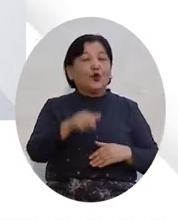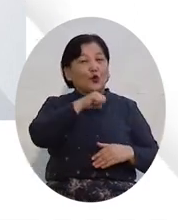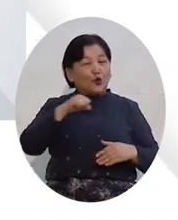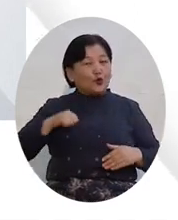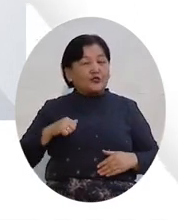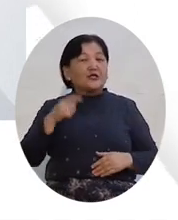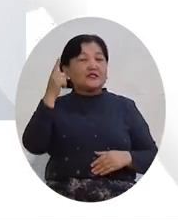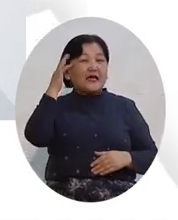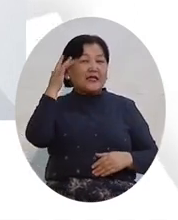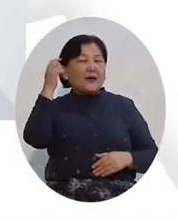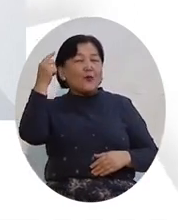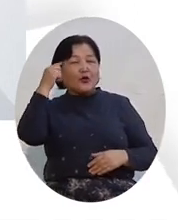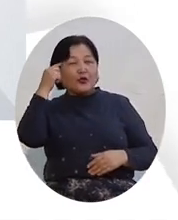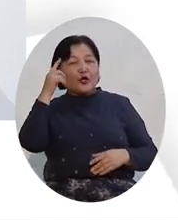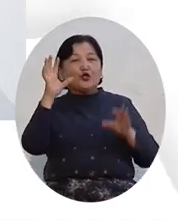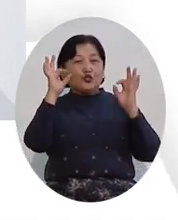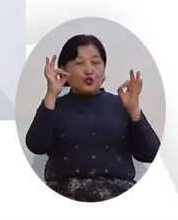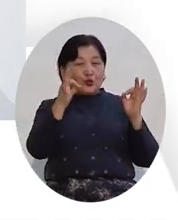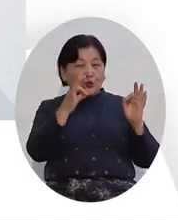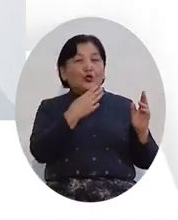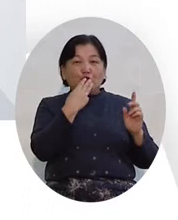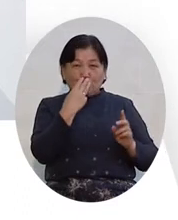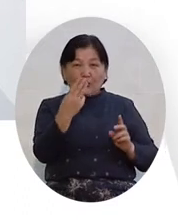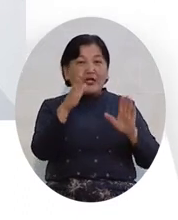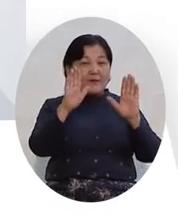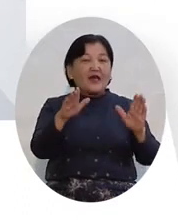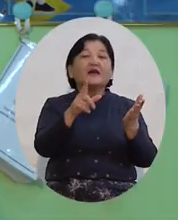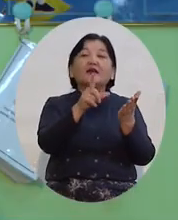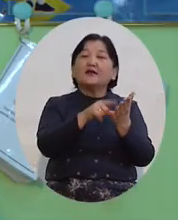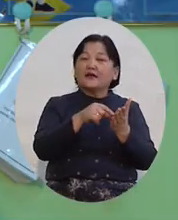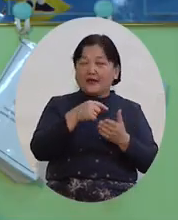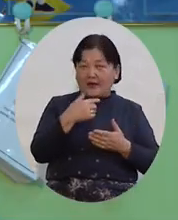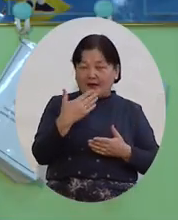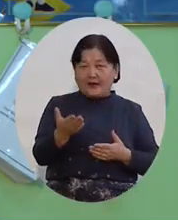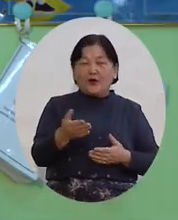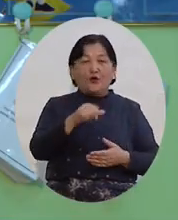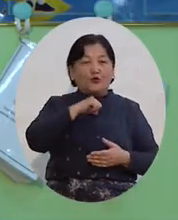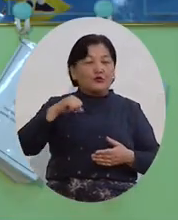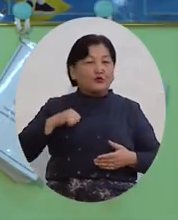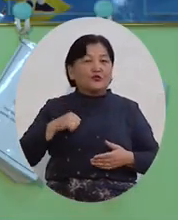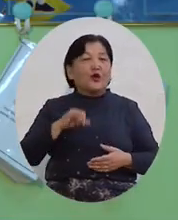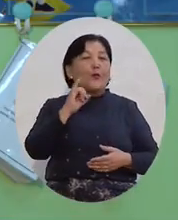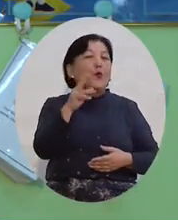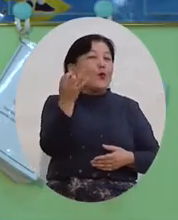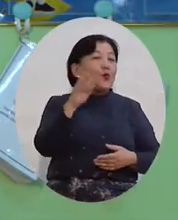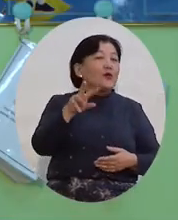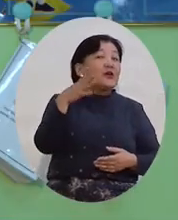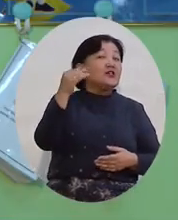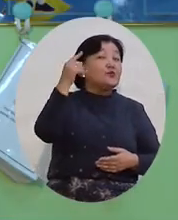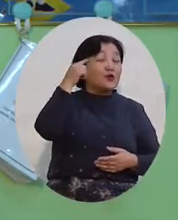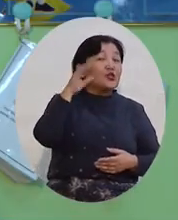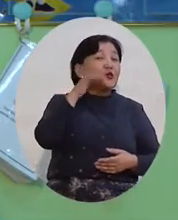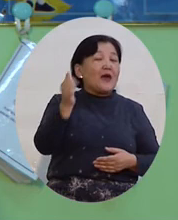өөрсдийн санаа бодлоо зөв чигт шударга байлгах хэрэгтэй байх нь байна. Өөрсдийн муу үйл гэж бодож буй